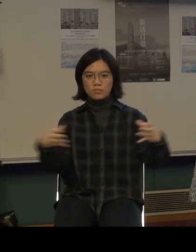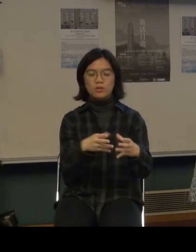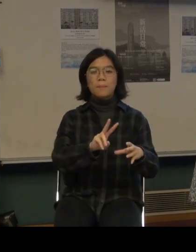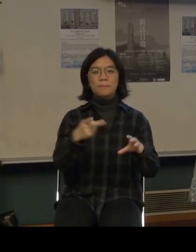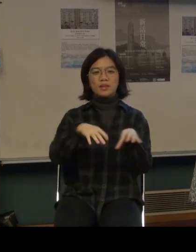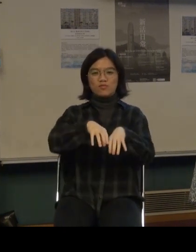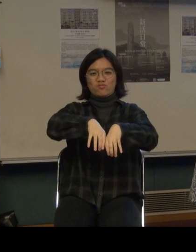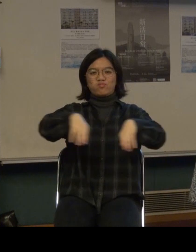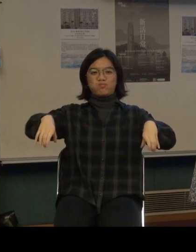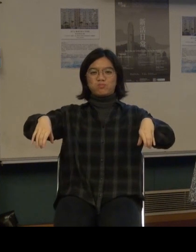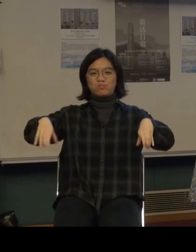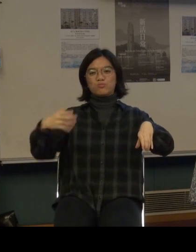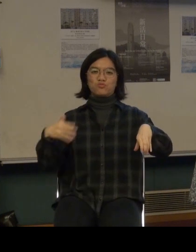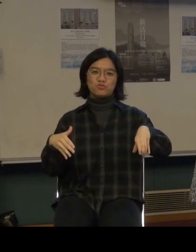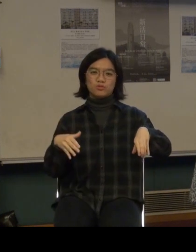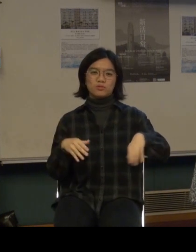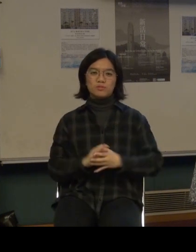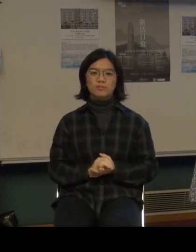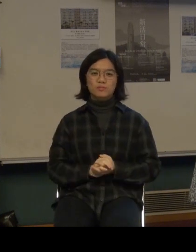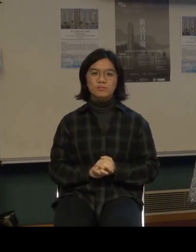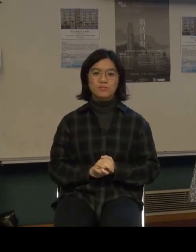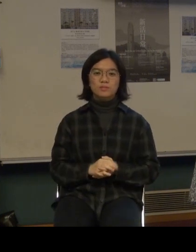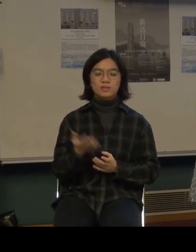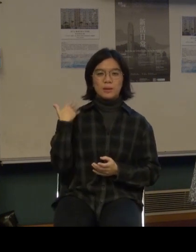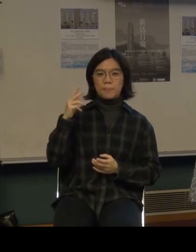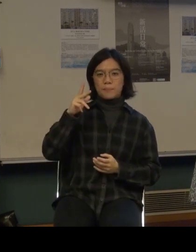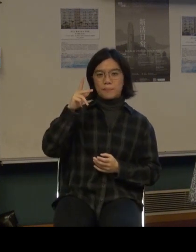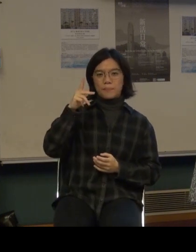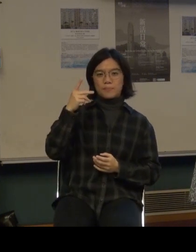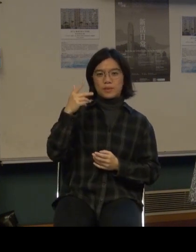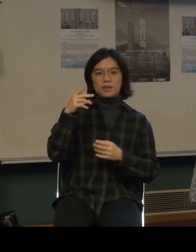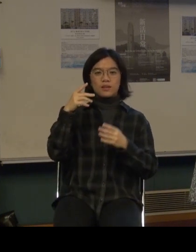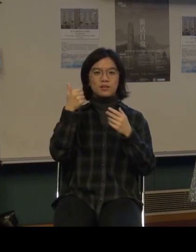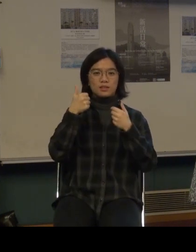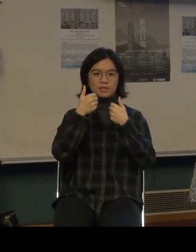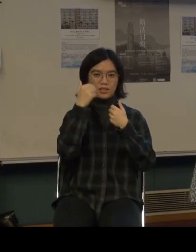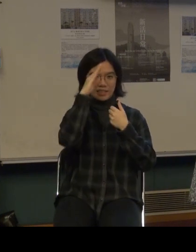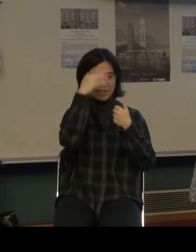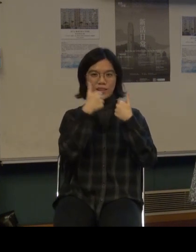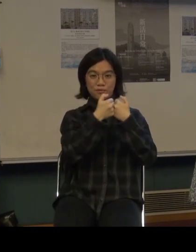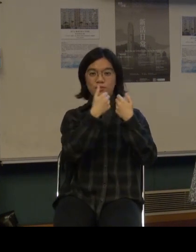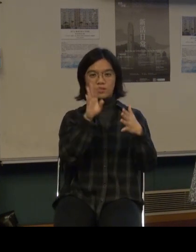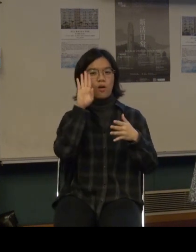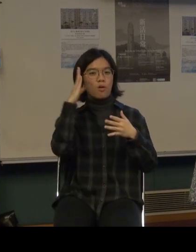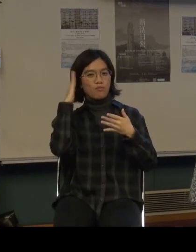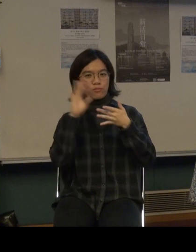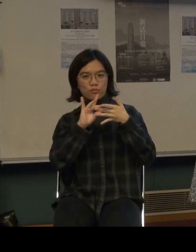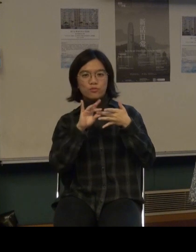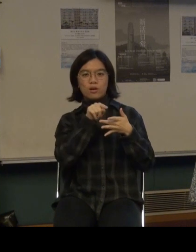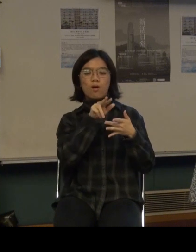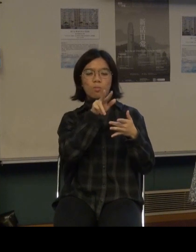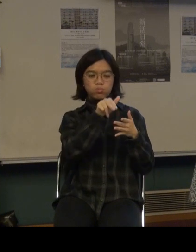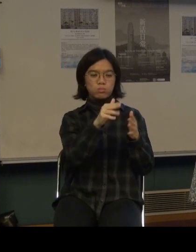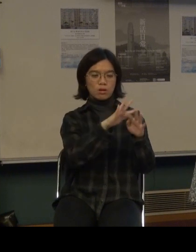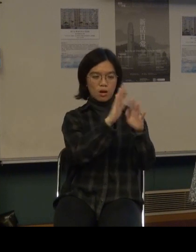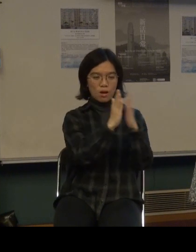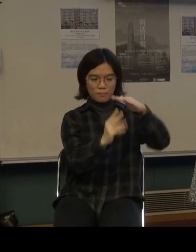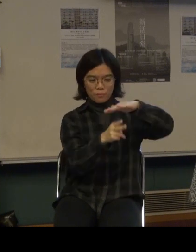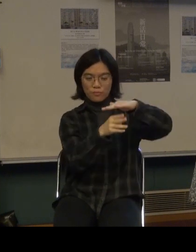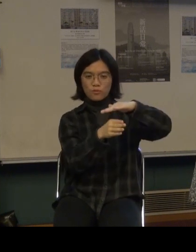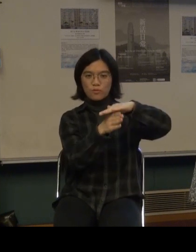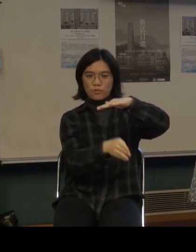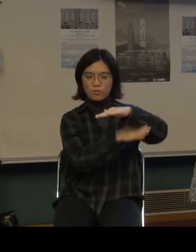長條型嘅大廈。咁喺原創方，即係喺呢個已婚嘅警察宿舍，我哋會見到每一個單位啦，好簡單嘅，佢個單